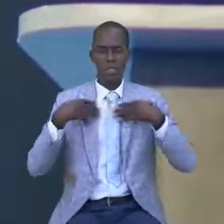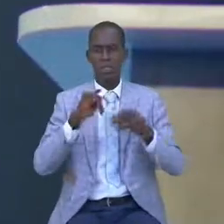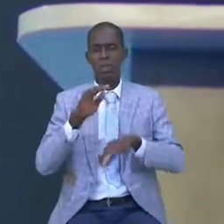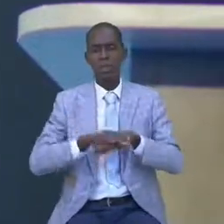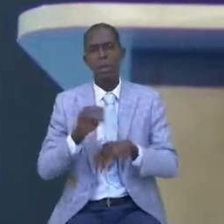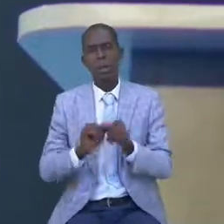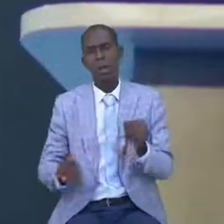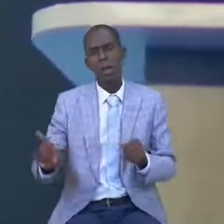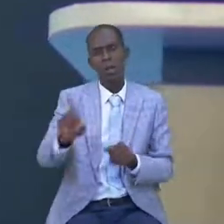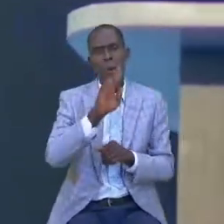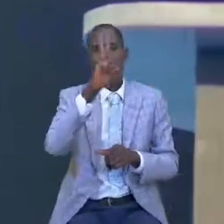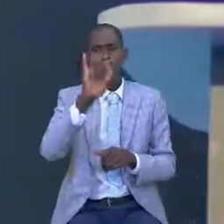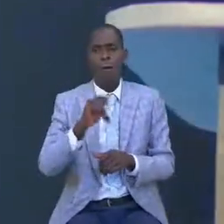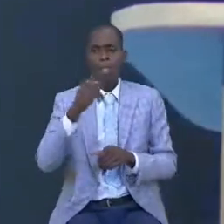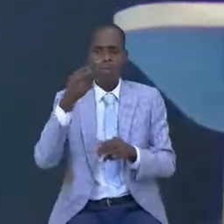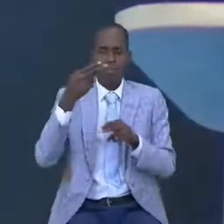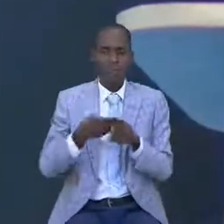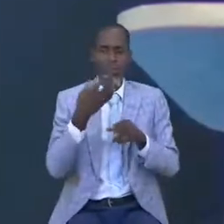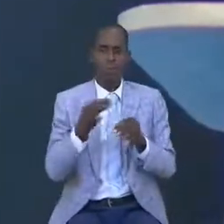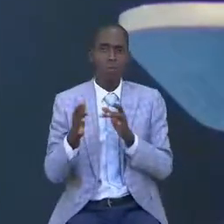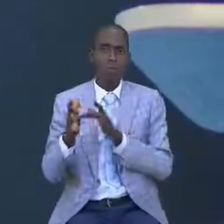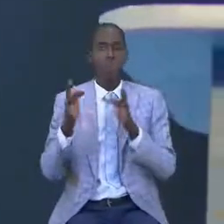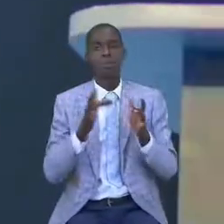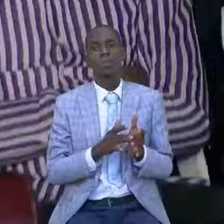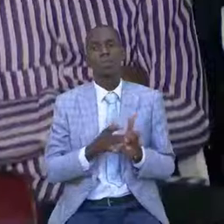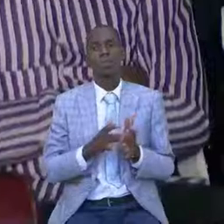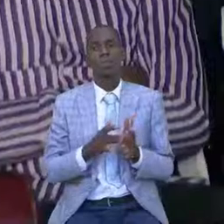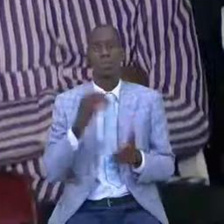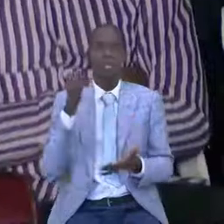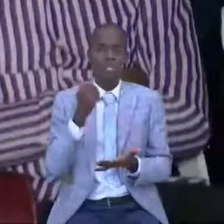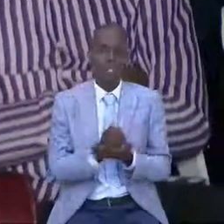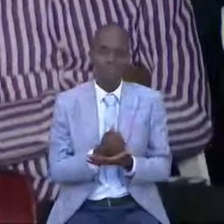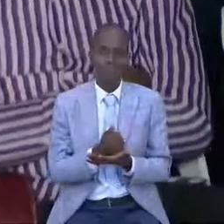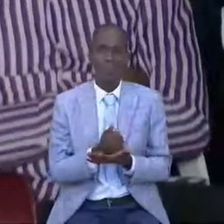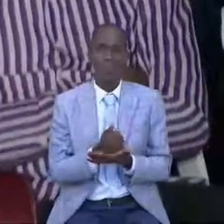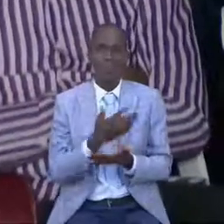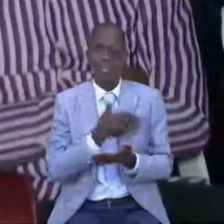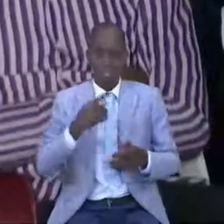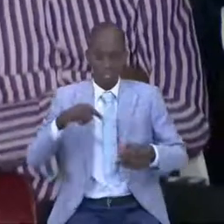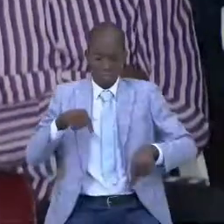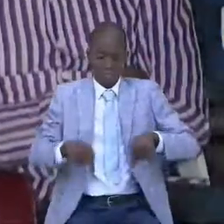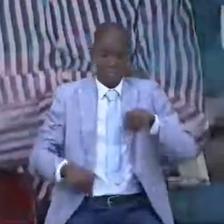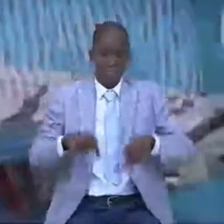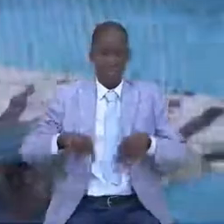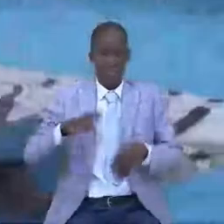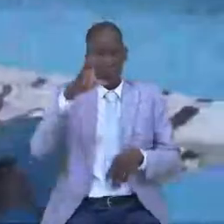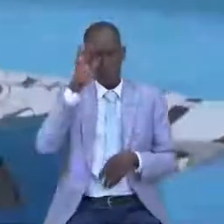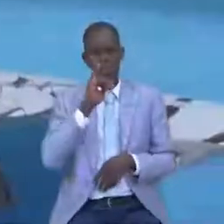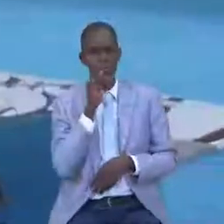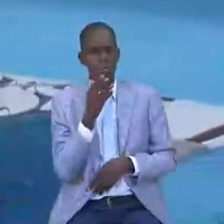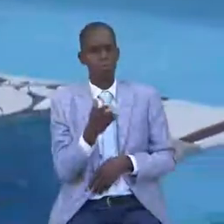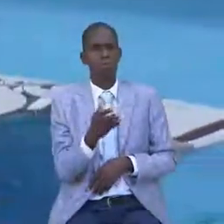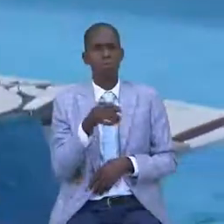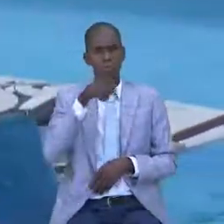ici et je dis, j'envoie la guérison à tout le monde au nom de Jésus-Christ.